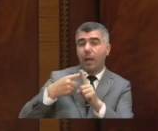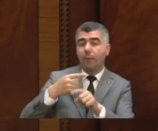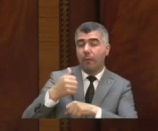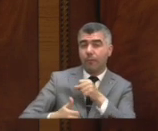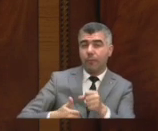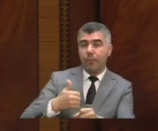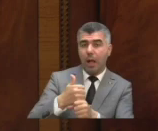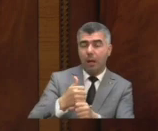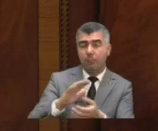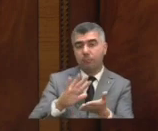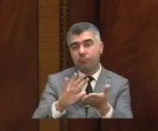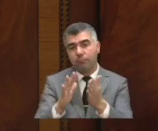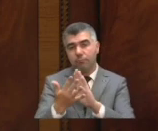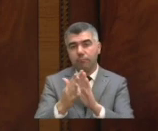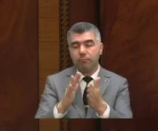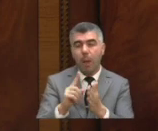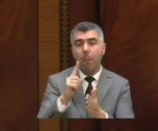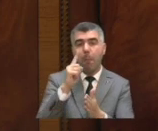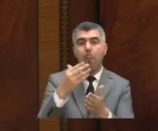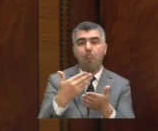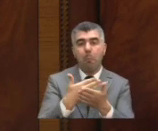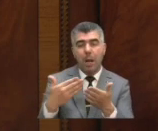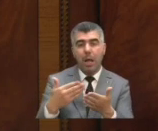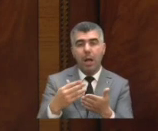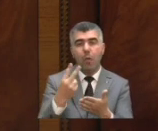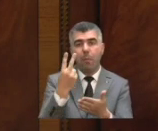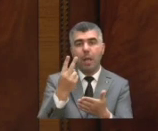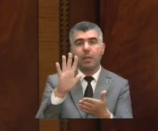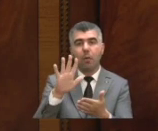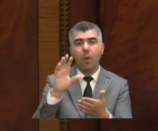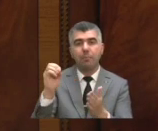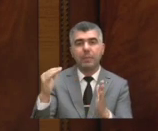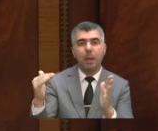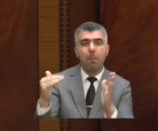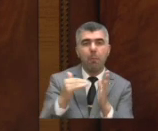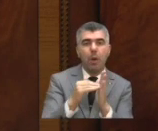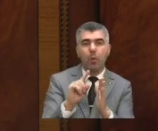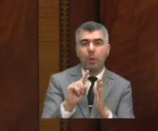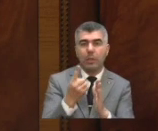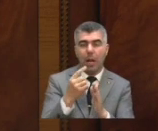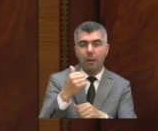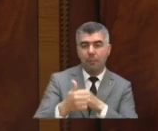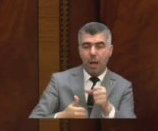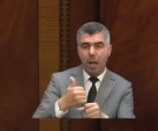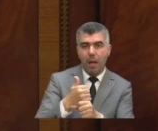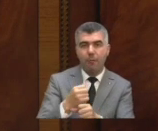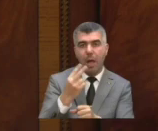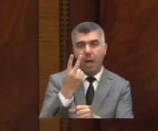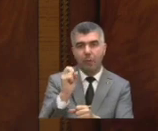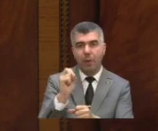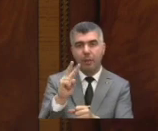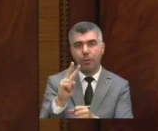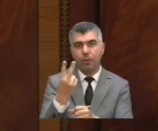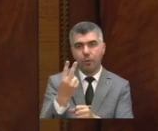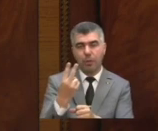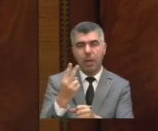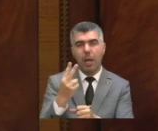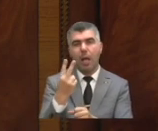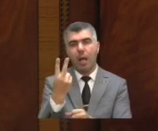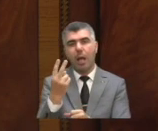يقدر بمليار و250 مليون درهم برسم سنتين 2022 و